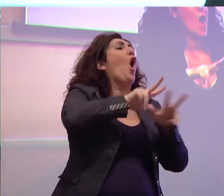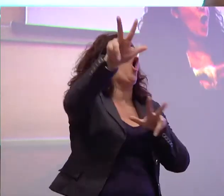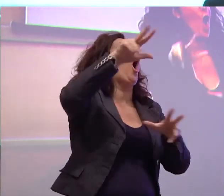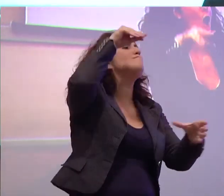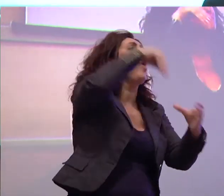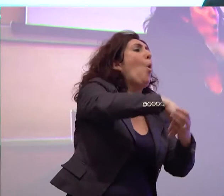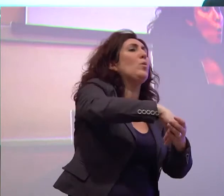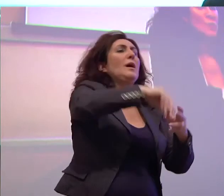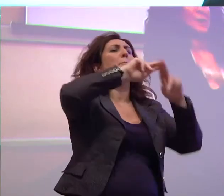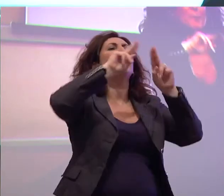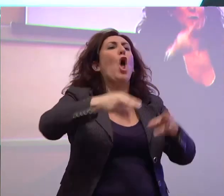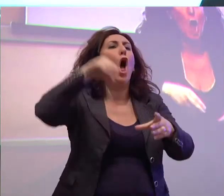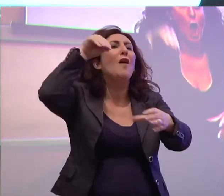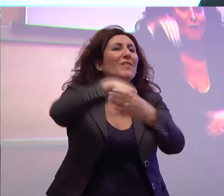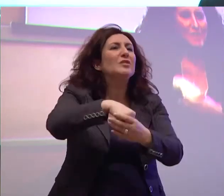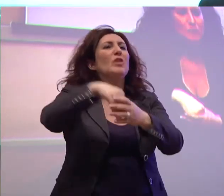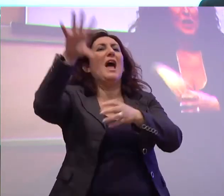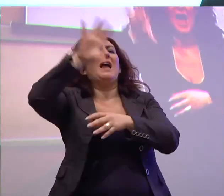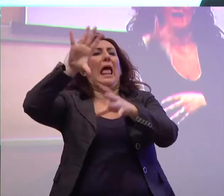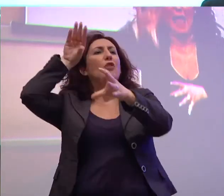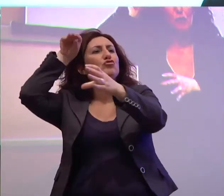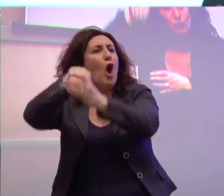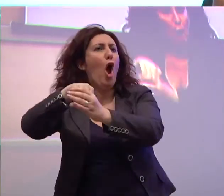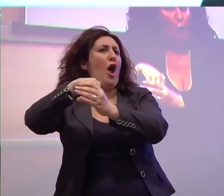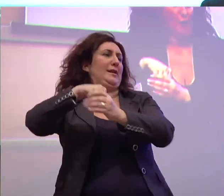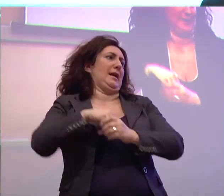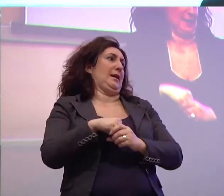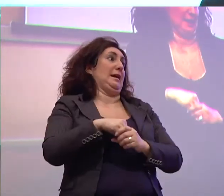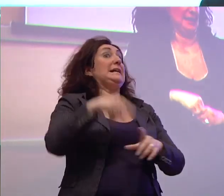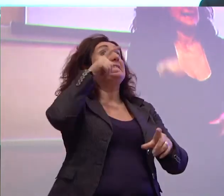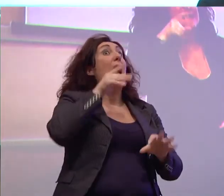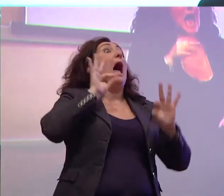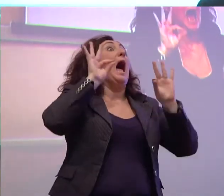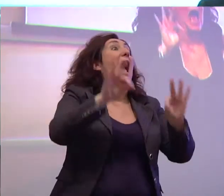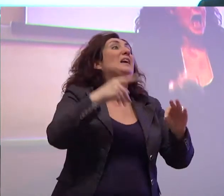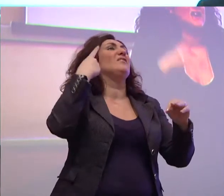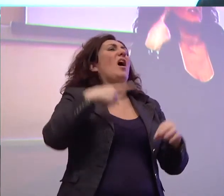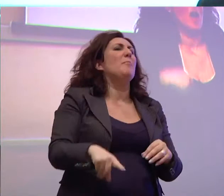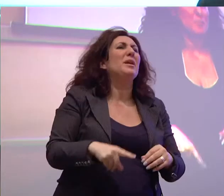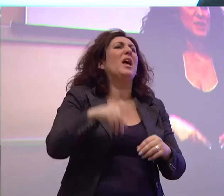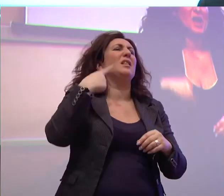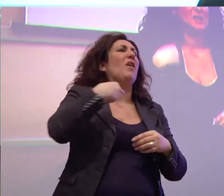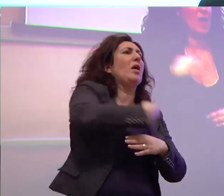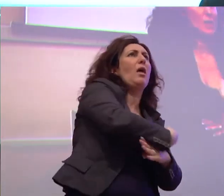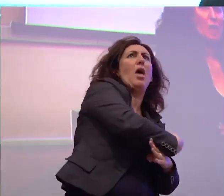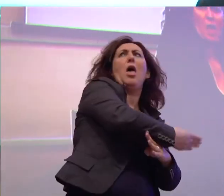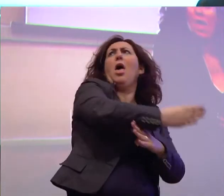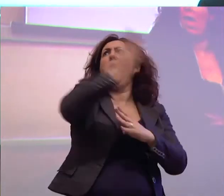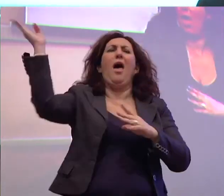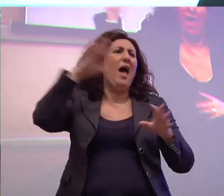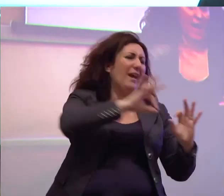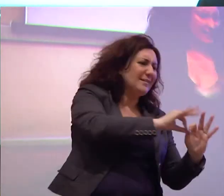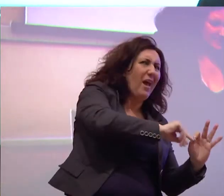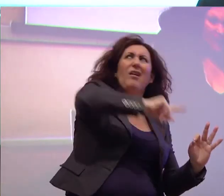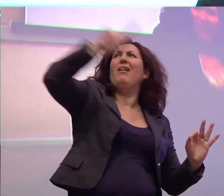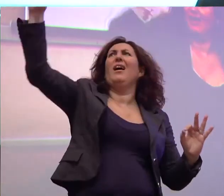province e nelle regioni. Così solo abbiamo un dialogo con tutto l'arco costituzionale per